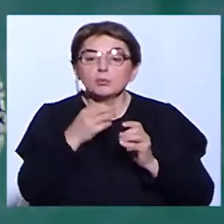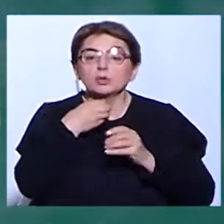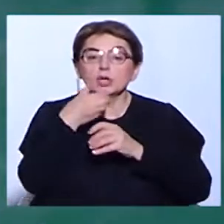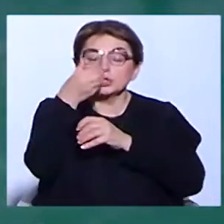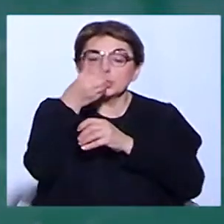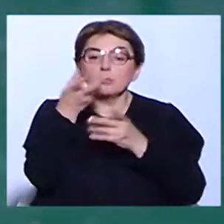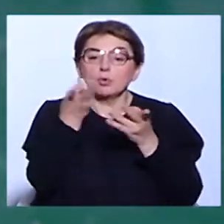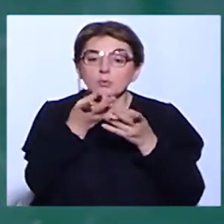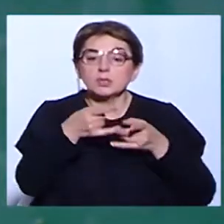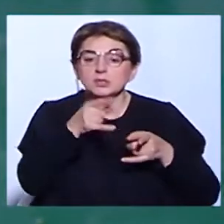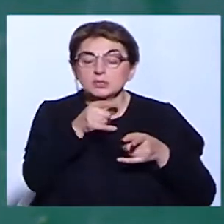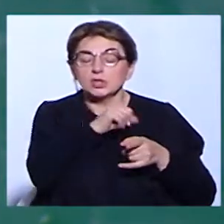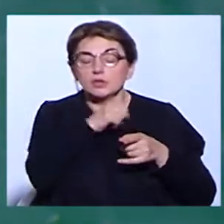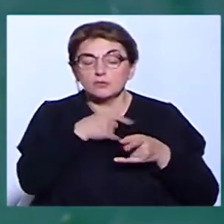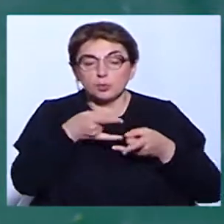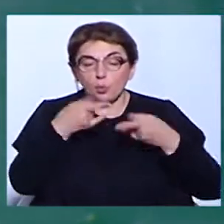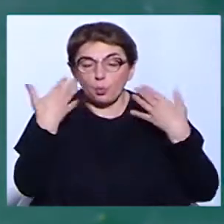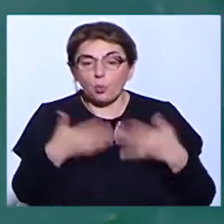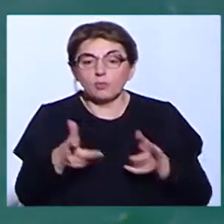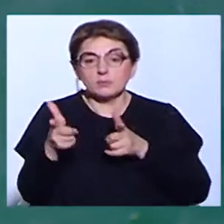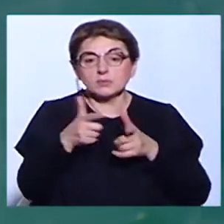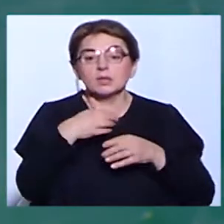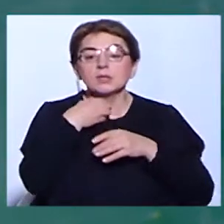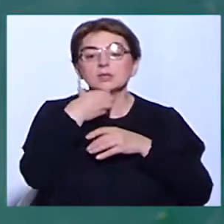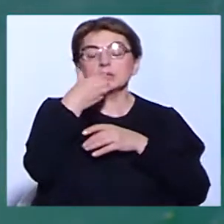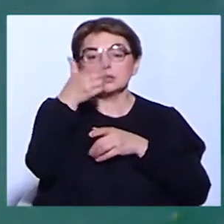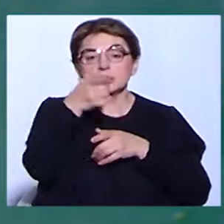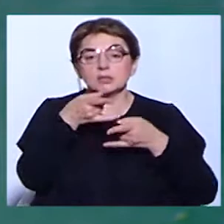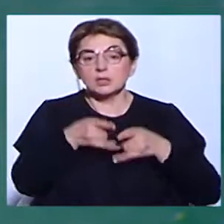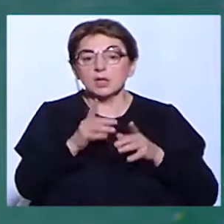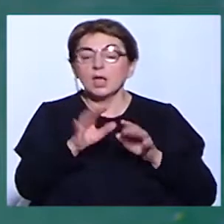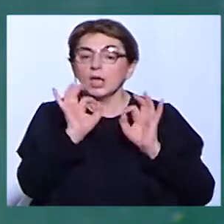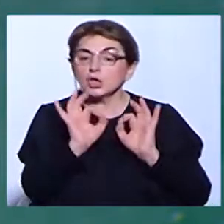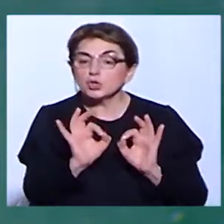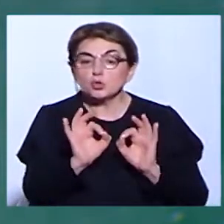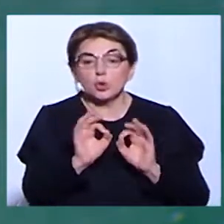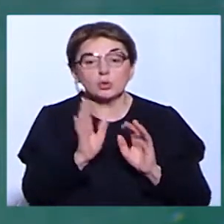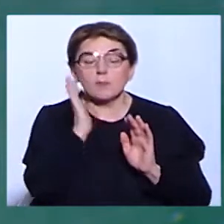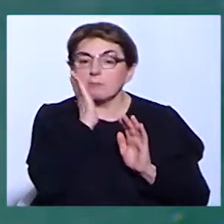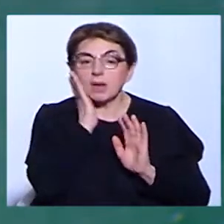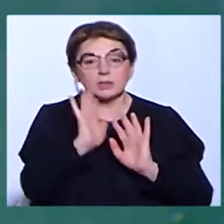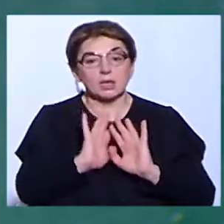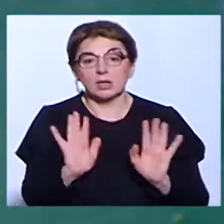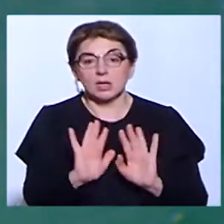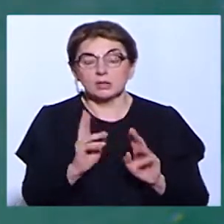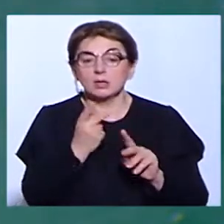გრძელი კისერი ექნებოდა. Აი, ეს არ არის სწორი დებულება, რადგან